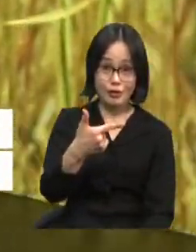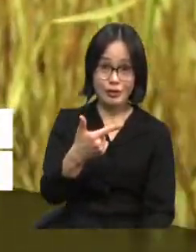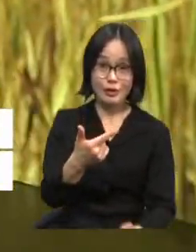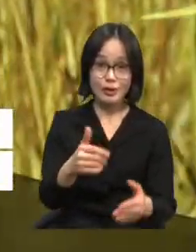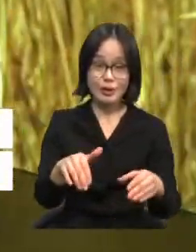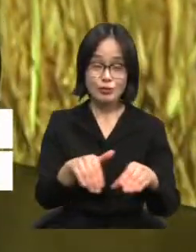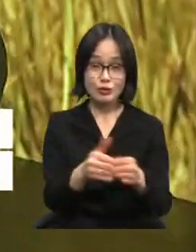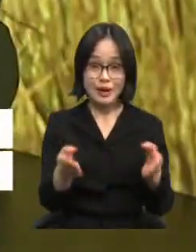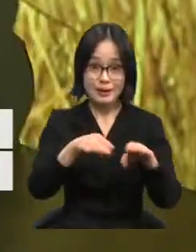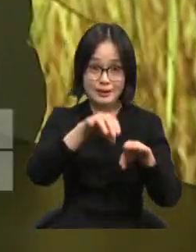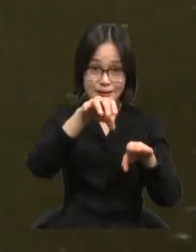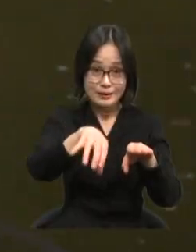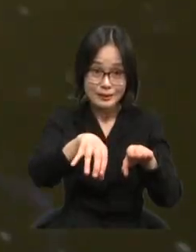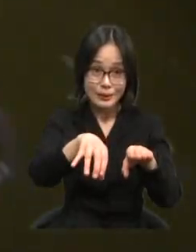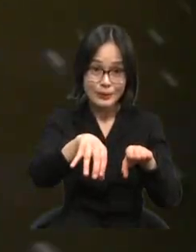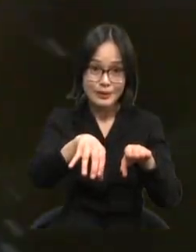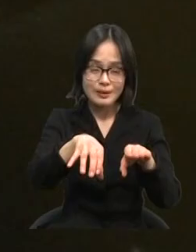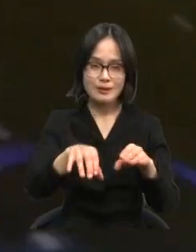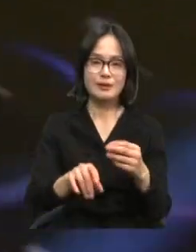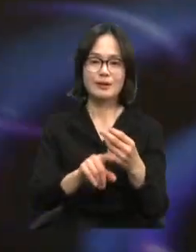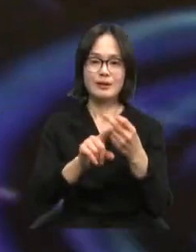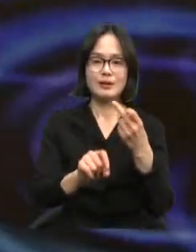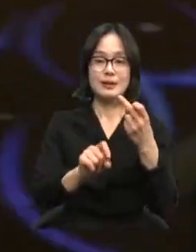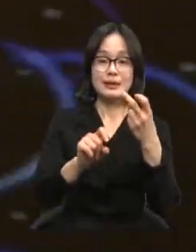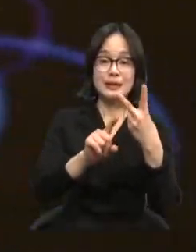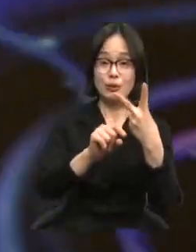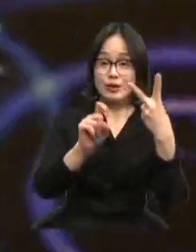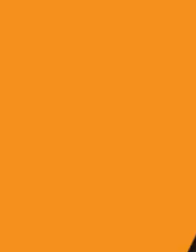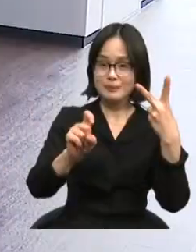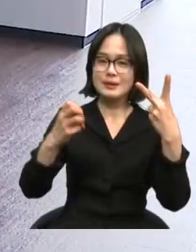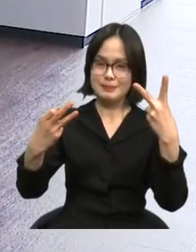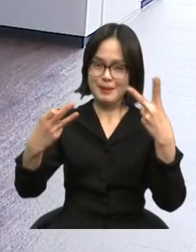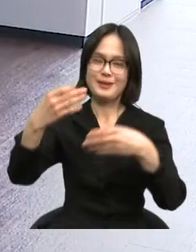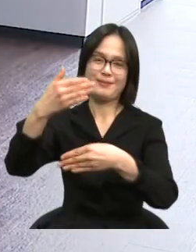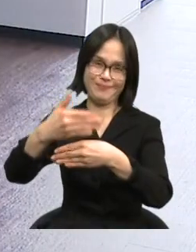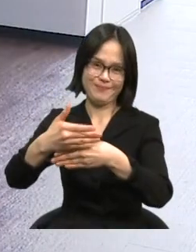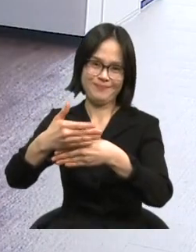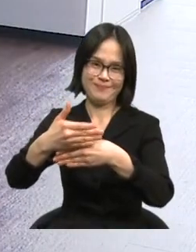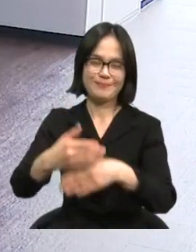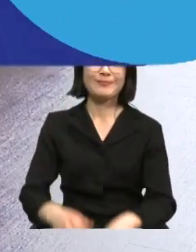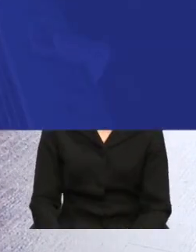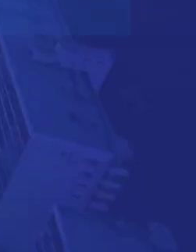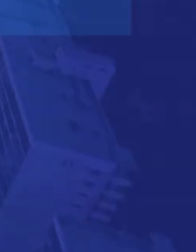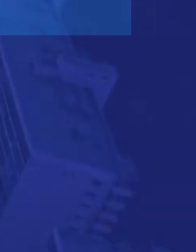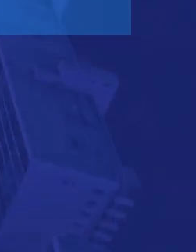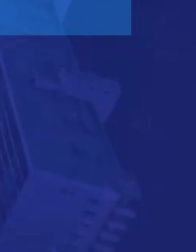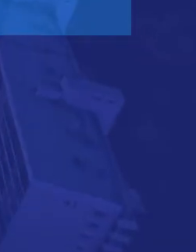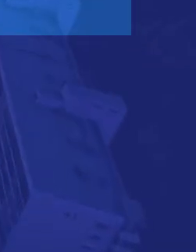10일과 연휴 다음 날인 13일에 휴관합니다. 딜라이브 뉴스 신승훈입니다.